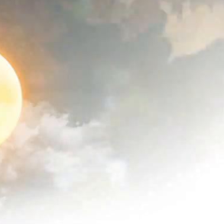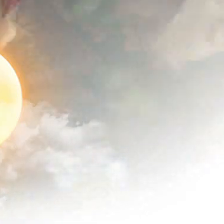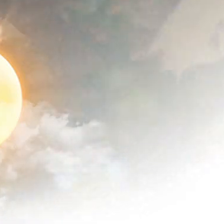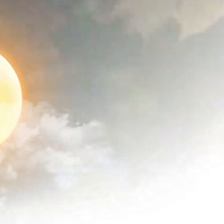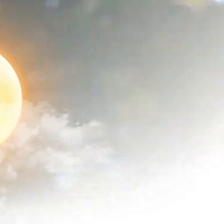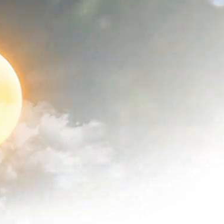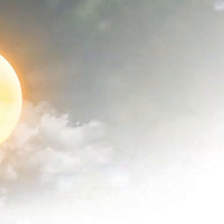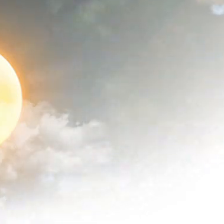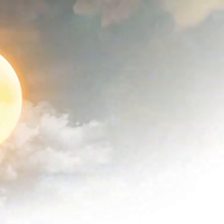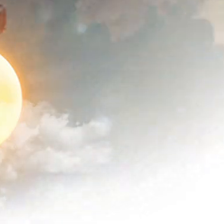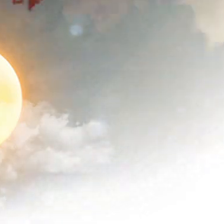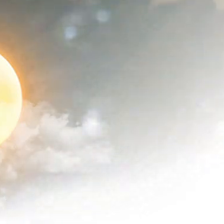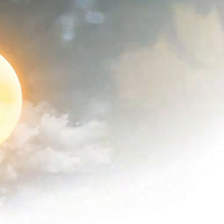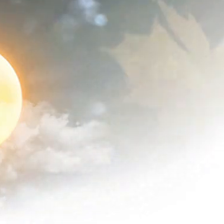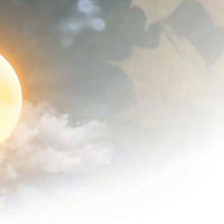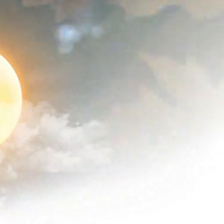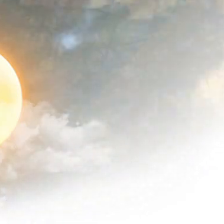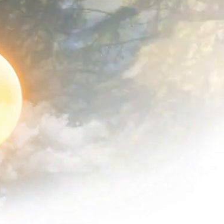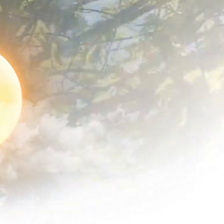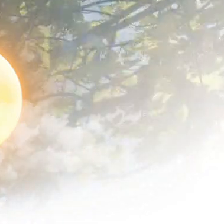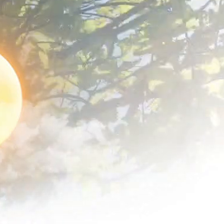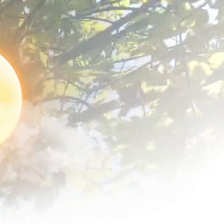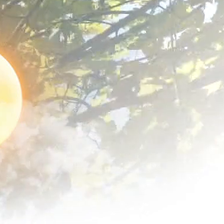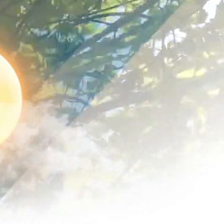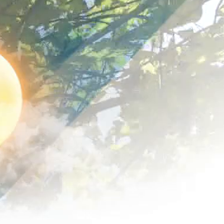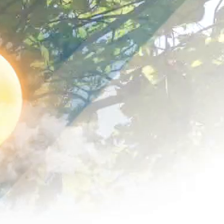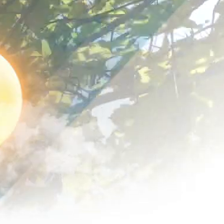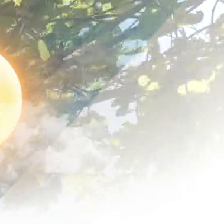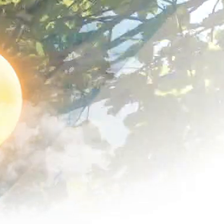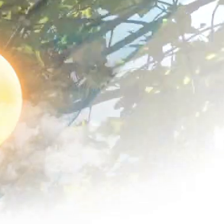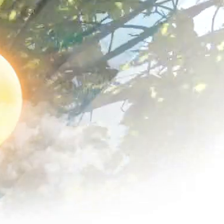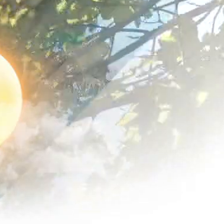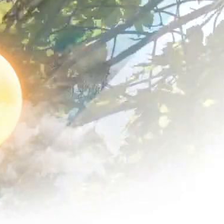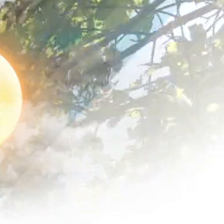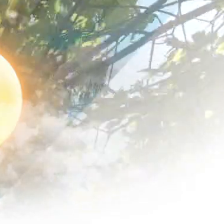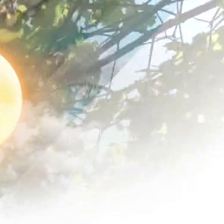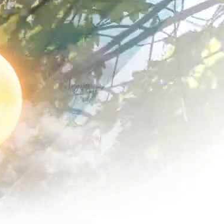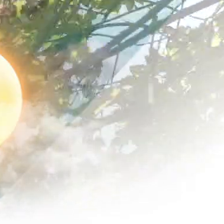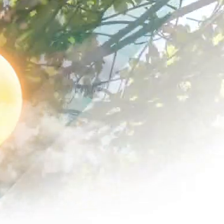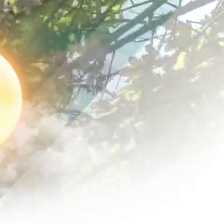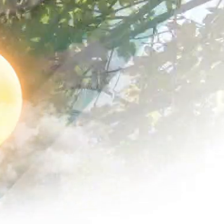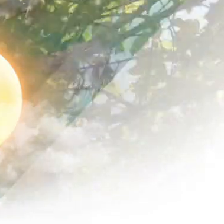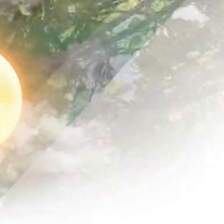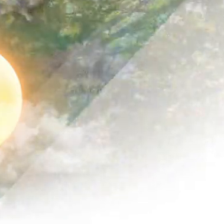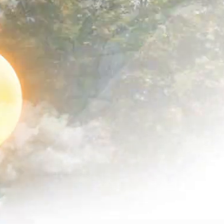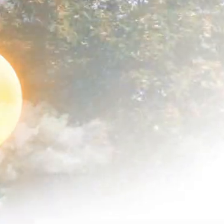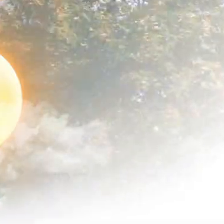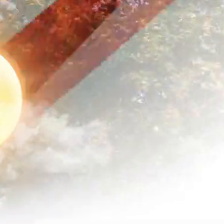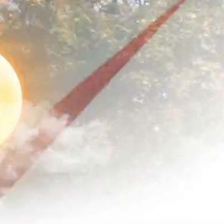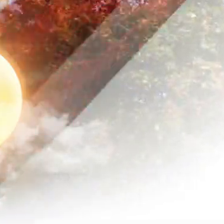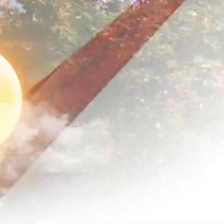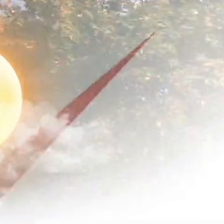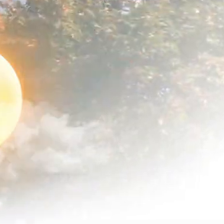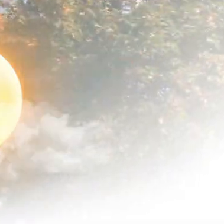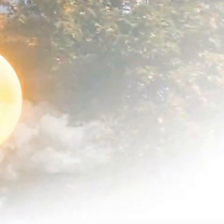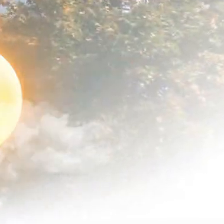каля 6 градусаў цяпла раніцай, да плюс 11 днём і да плюс 7 вечарам. Воблачна, без